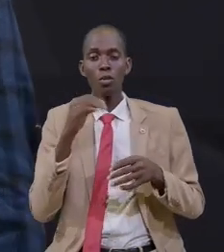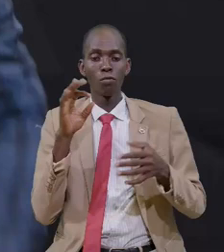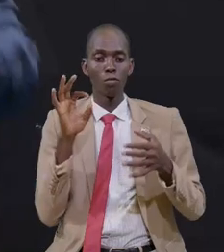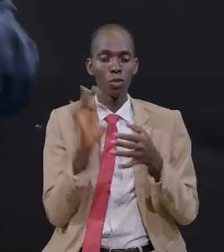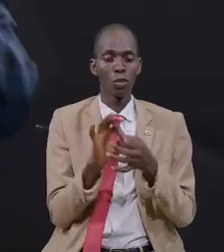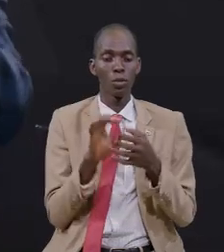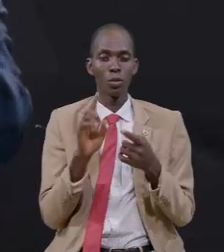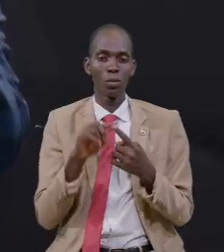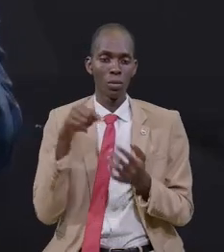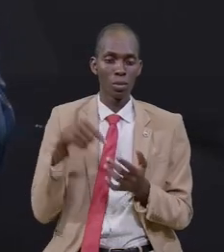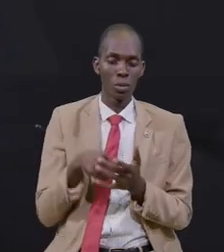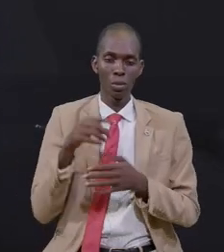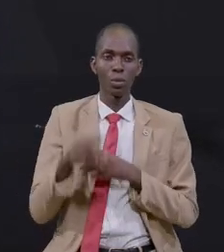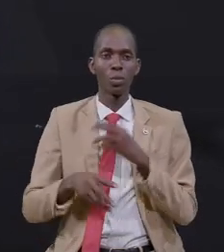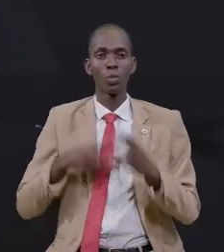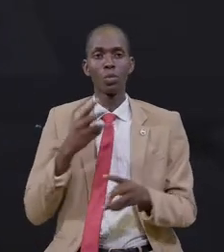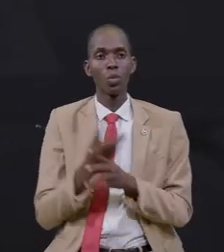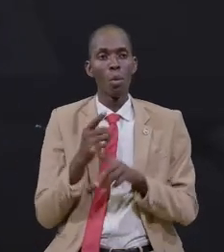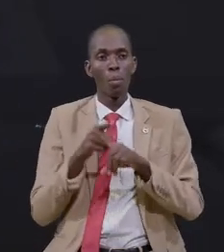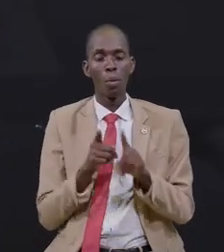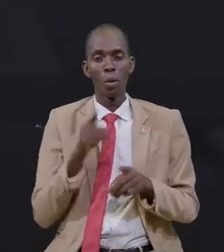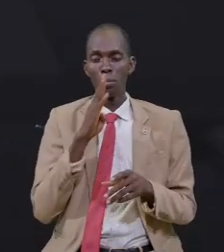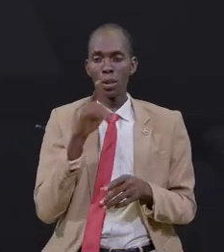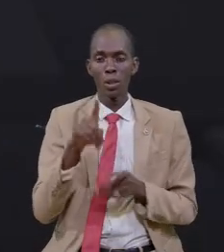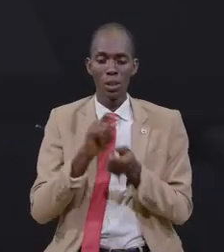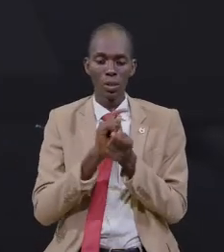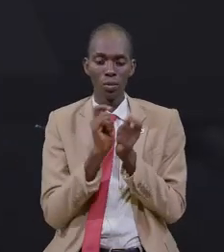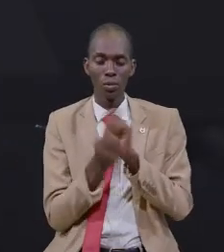présent, mais soyez